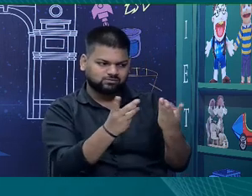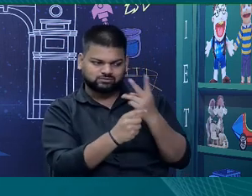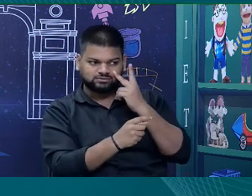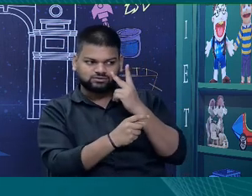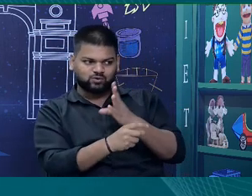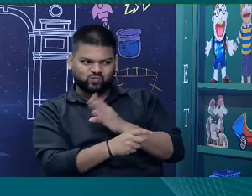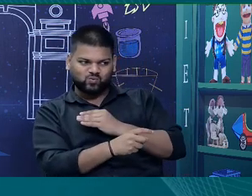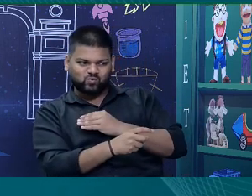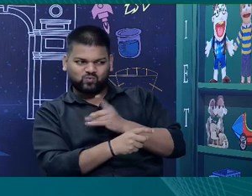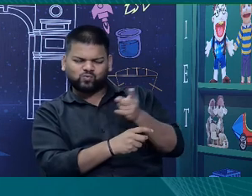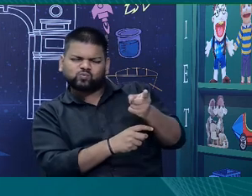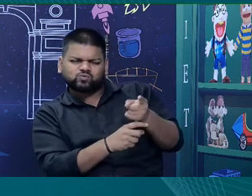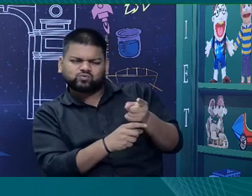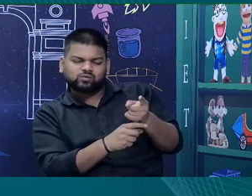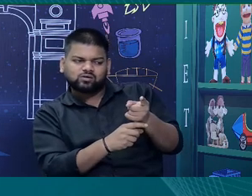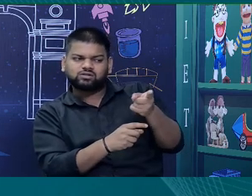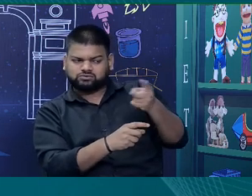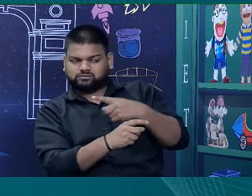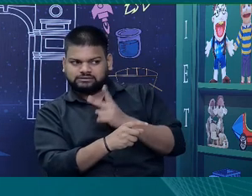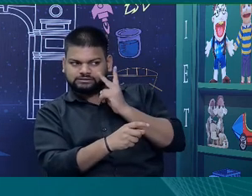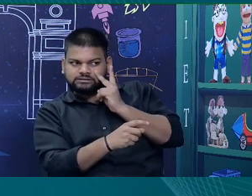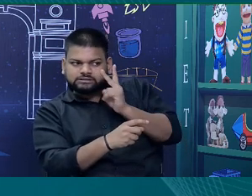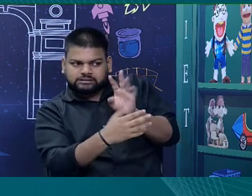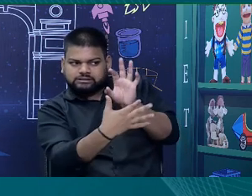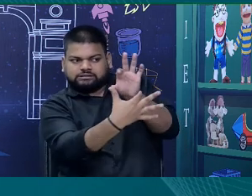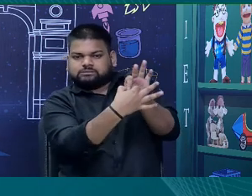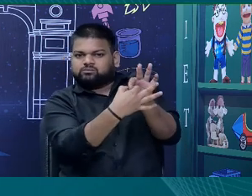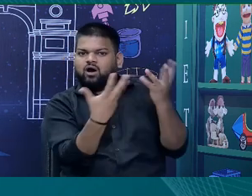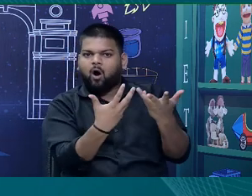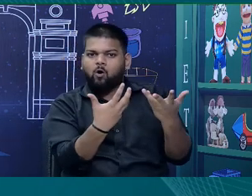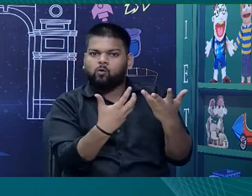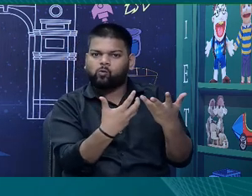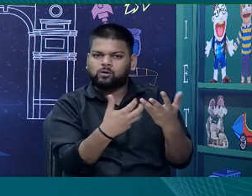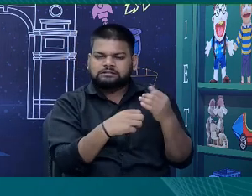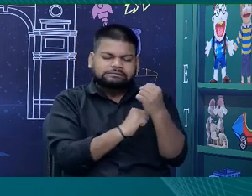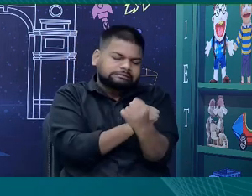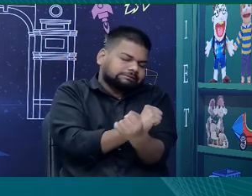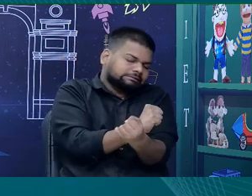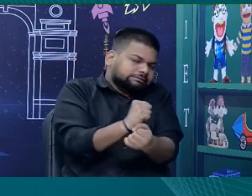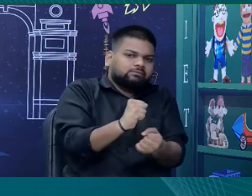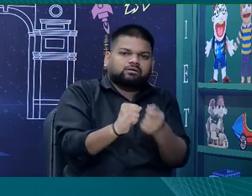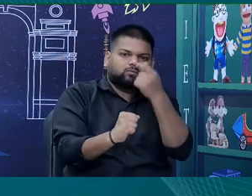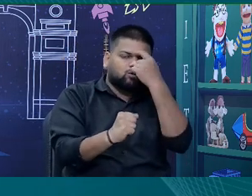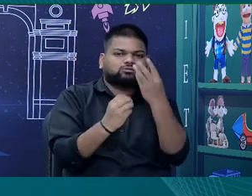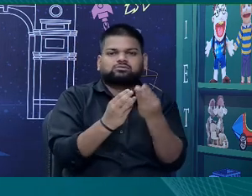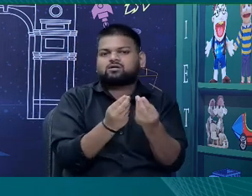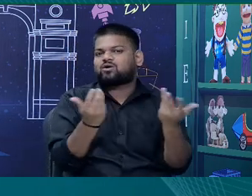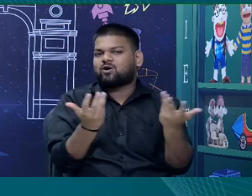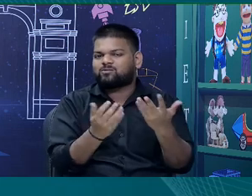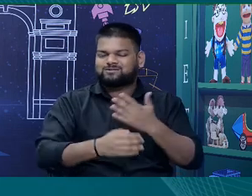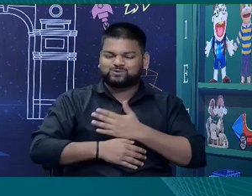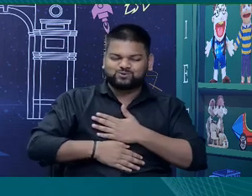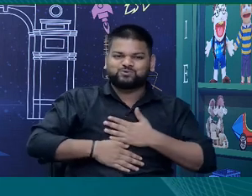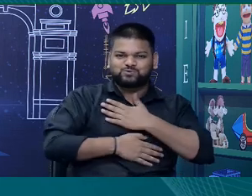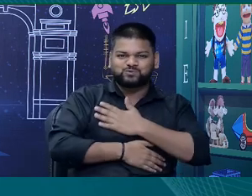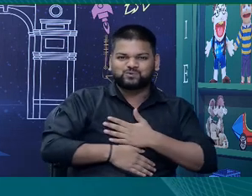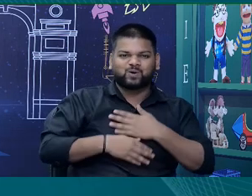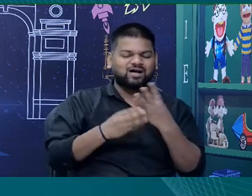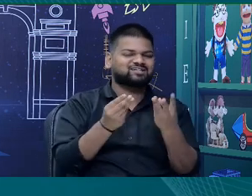बाहर निकले कैसे मठ से वो दोस्ती करें और मैथ्स की कठिन कठिन सवालों को कैसे वो आसानी से खेल खेल खेल में हाल कर सकते हैं